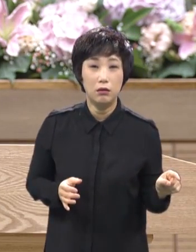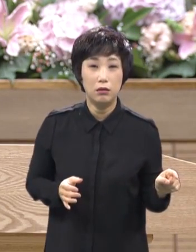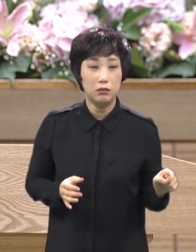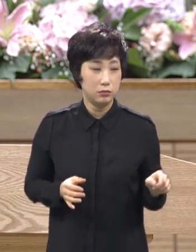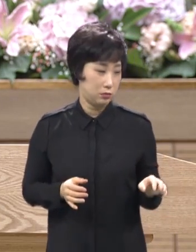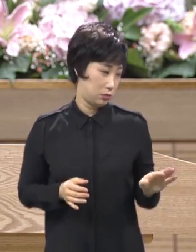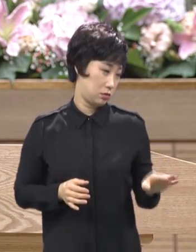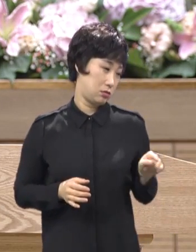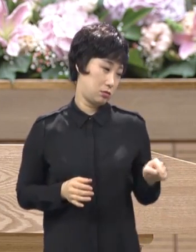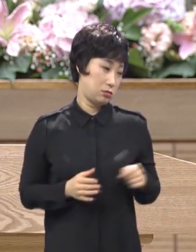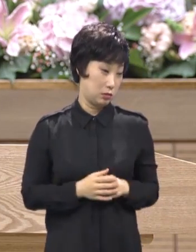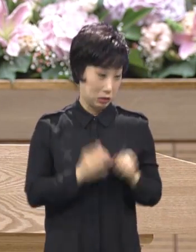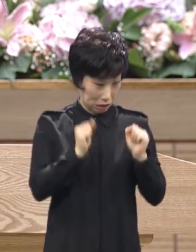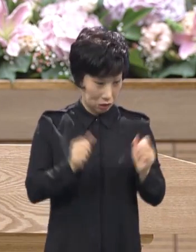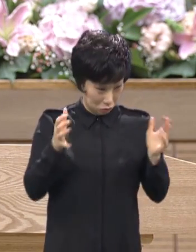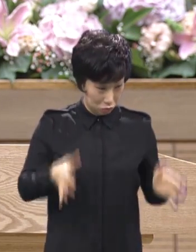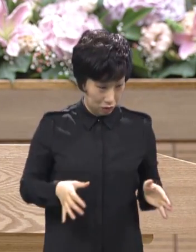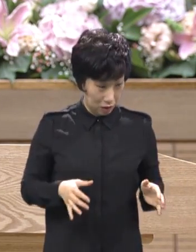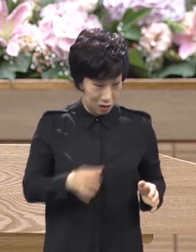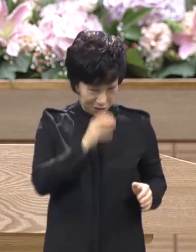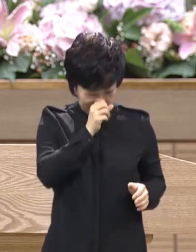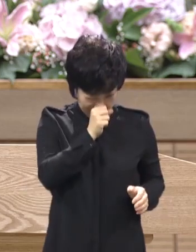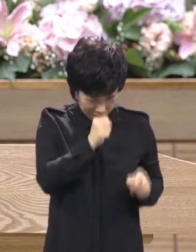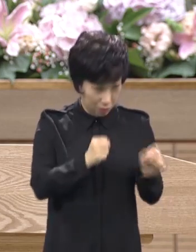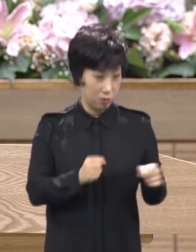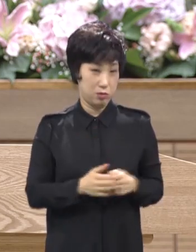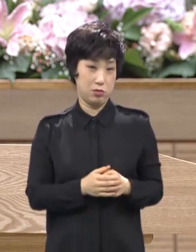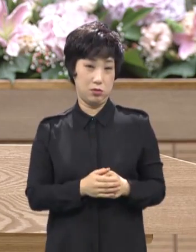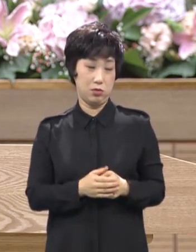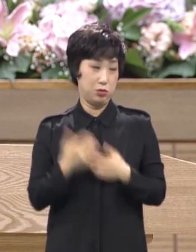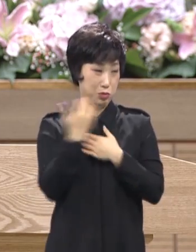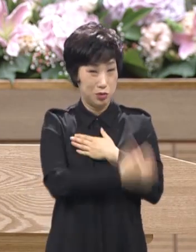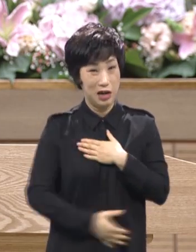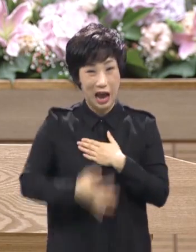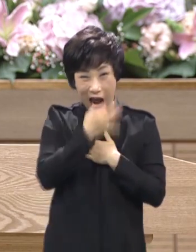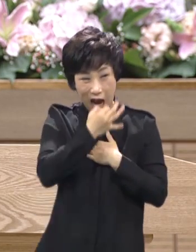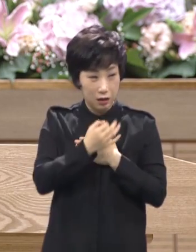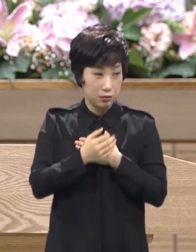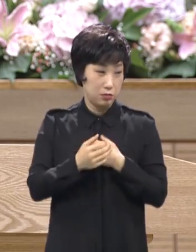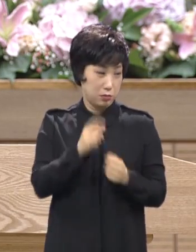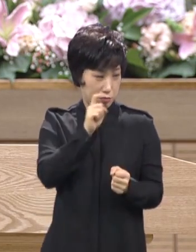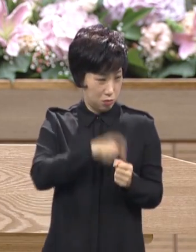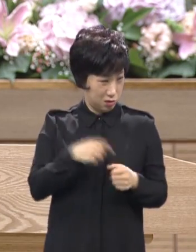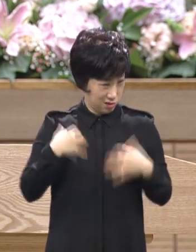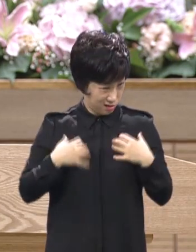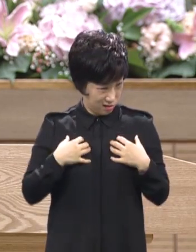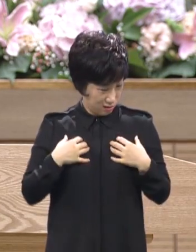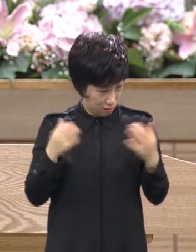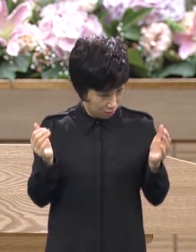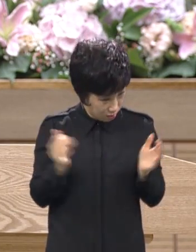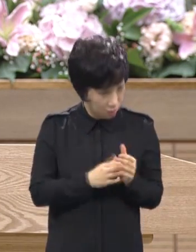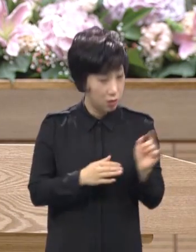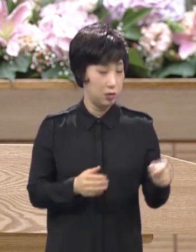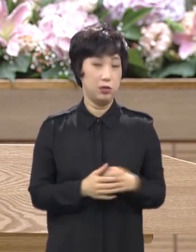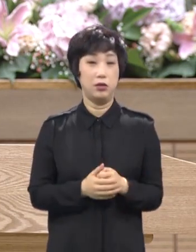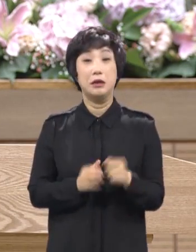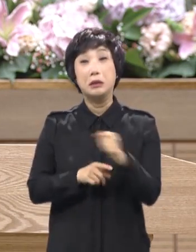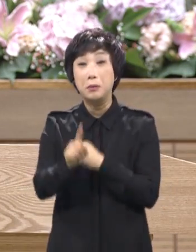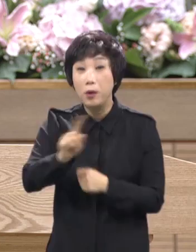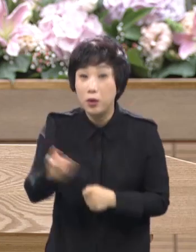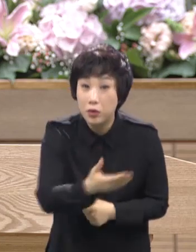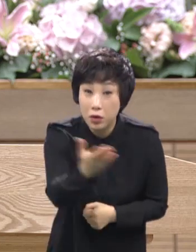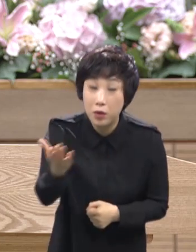넌 세상에서 좋은 것으로 육신의 정욕을 위해 즐겼지. 이 말을